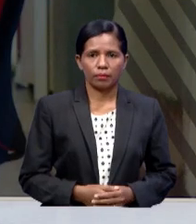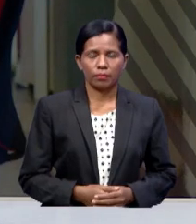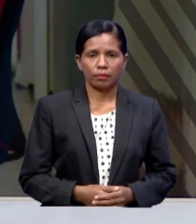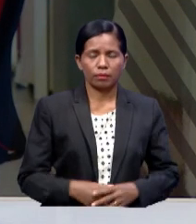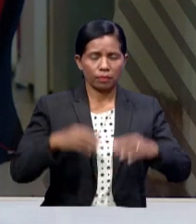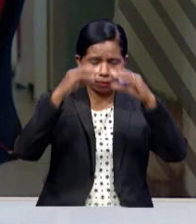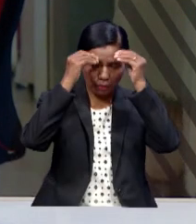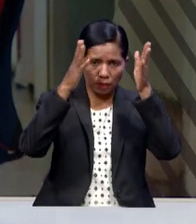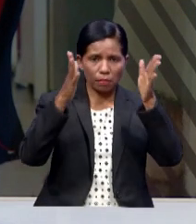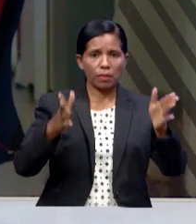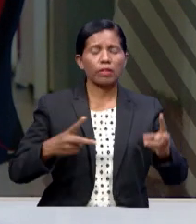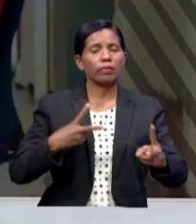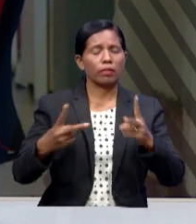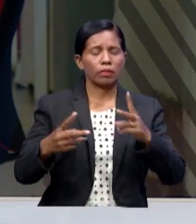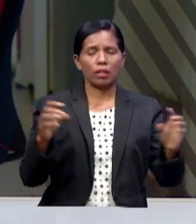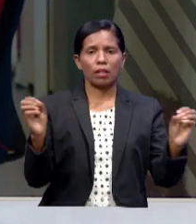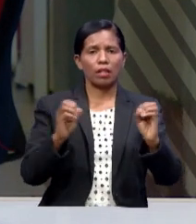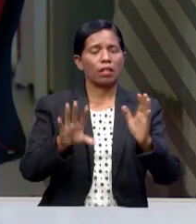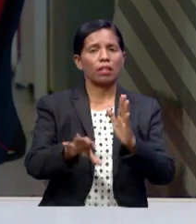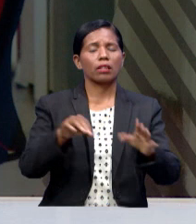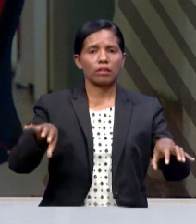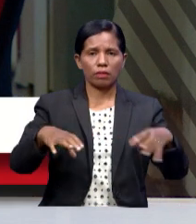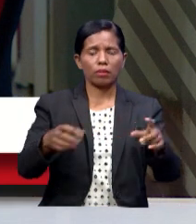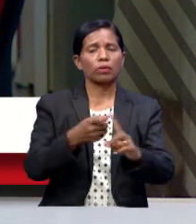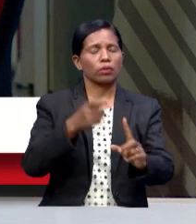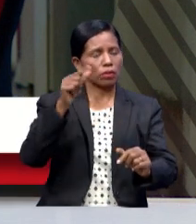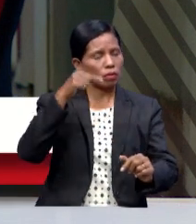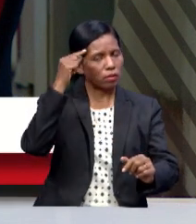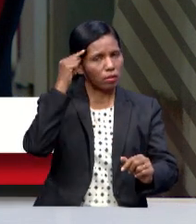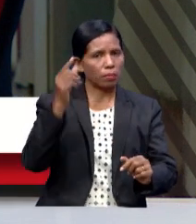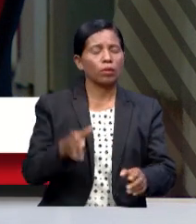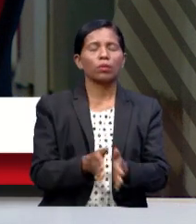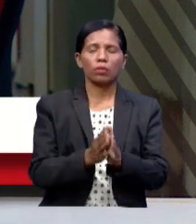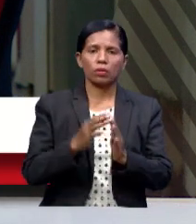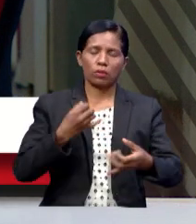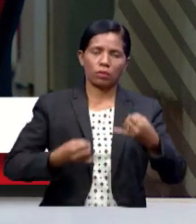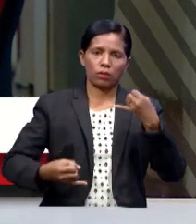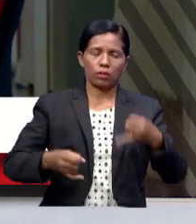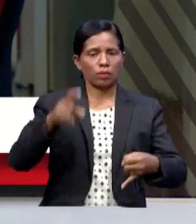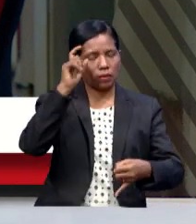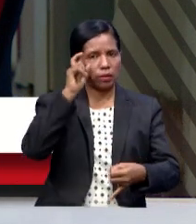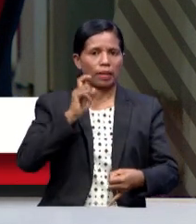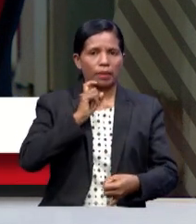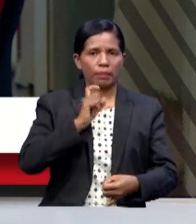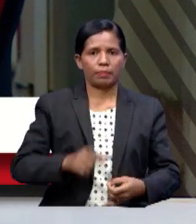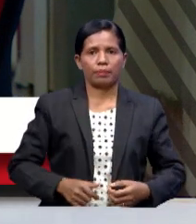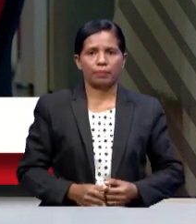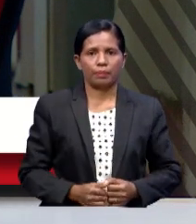Profesor voluntariu ne bela hetan kontratu husi guvernu, halerik justisa bakairala sanana gusmang.